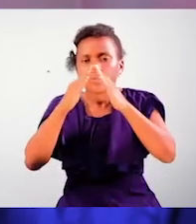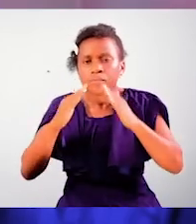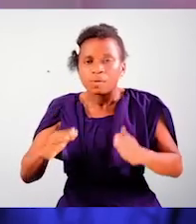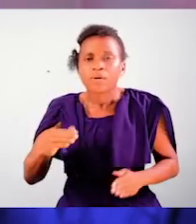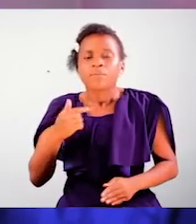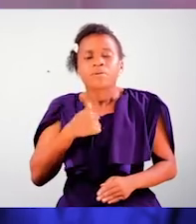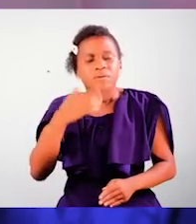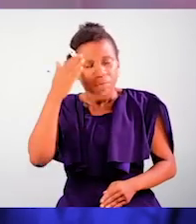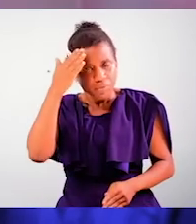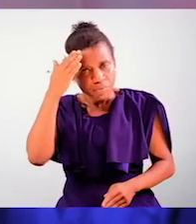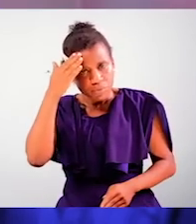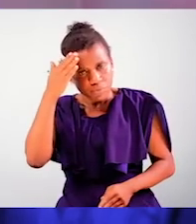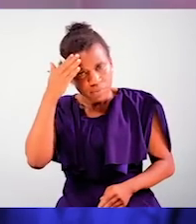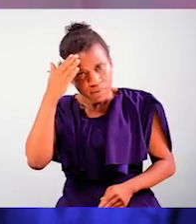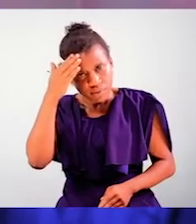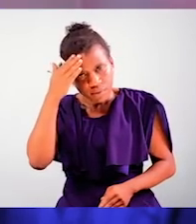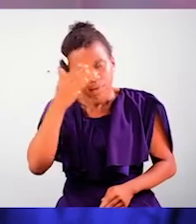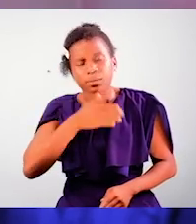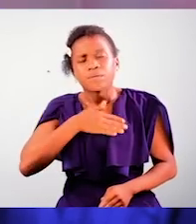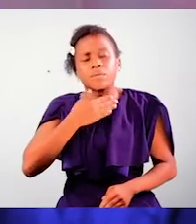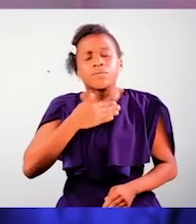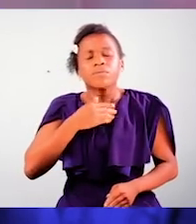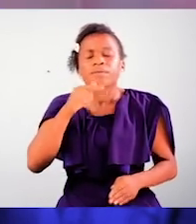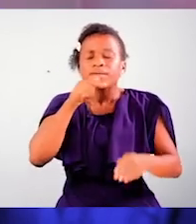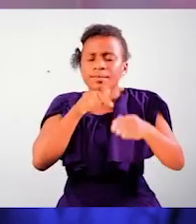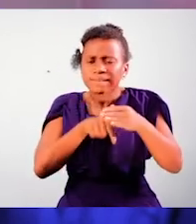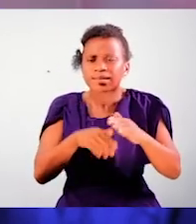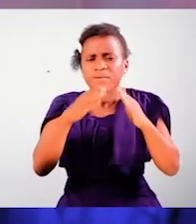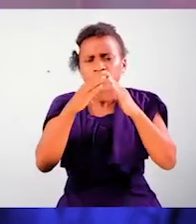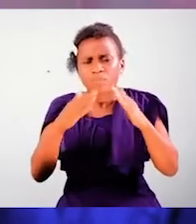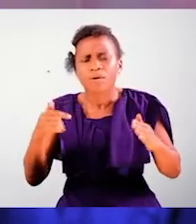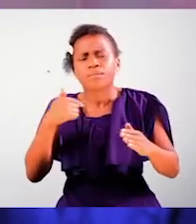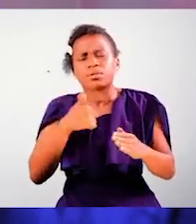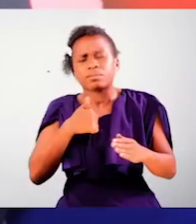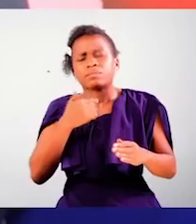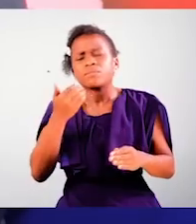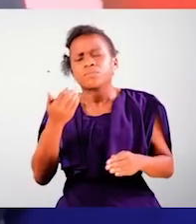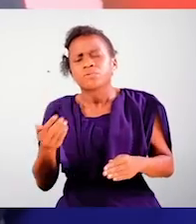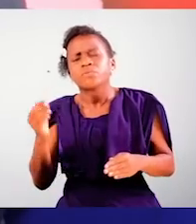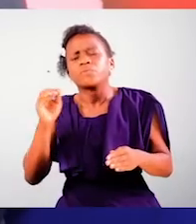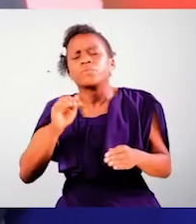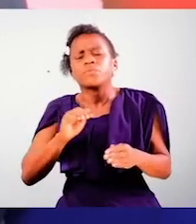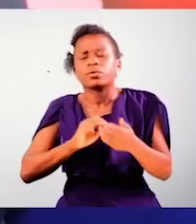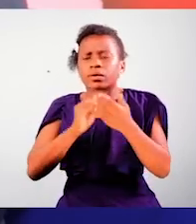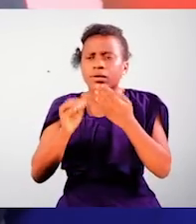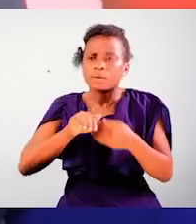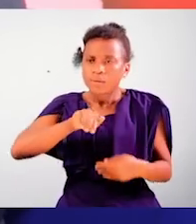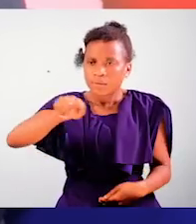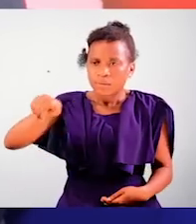ameiba? Ndio. Ndani ya nyumba. Na Mheshimiwa Rais ndio nataka kujua. Ni tumeelezwa kitu kikubwa sana. Kuna mtu huko Nyamagana